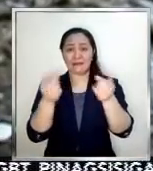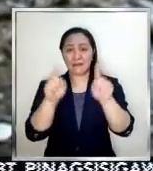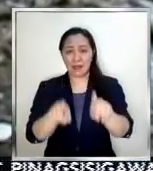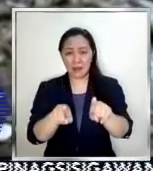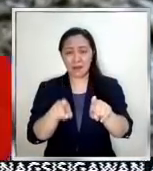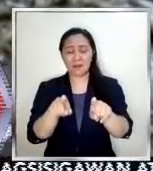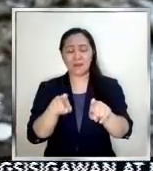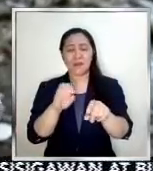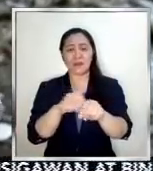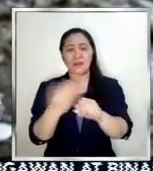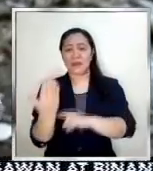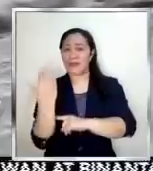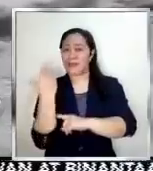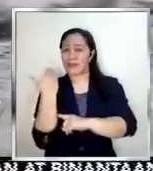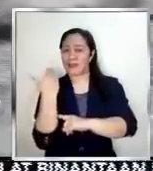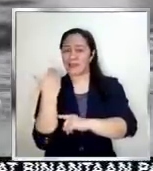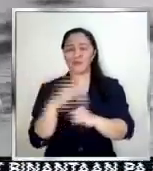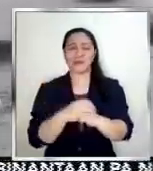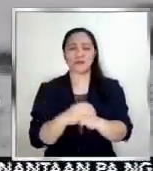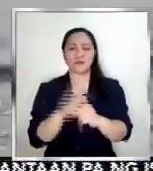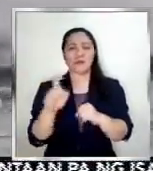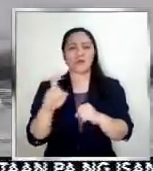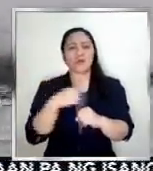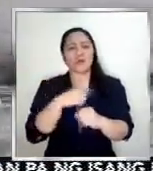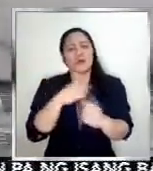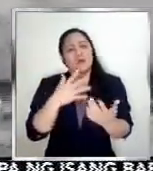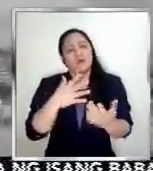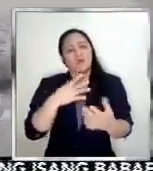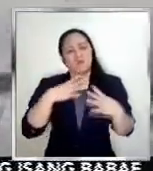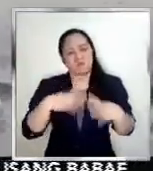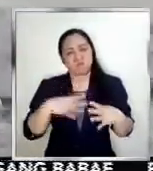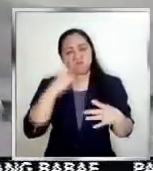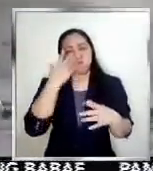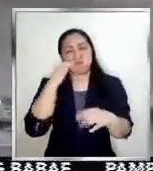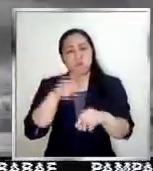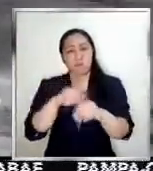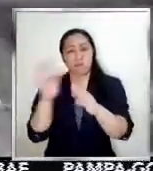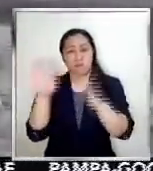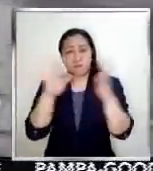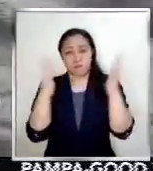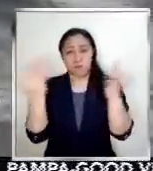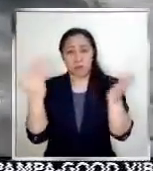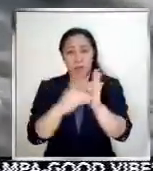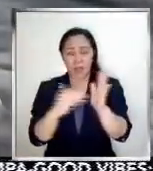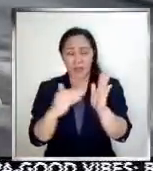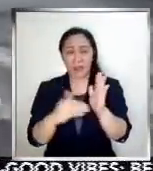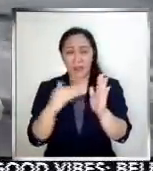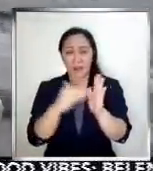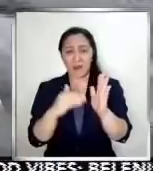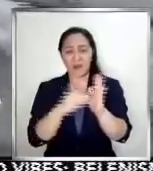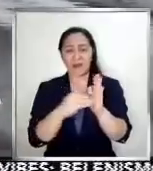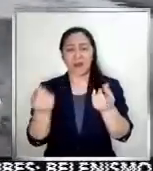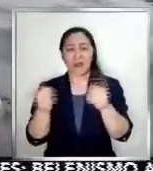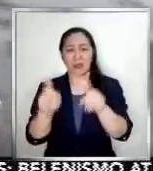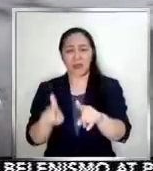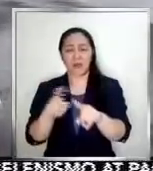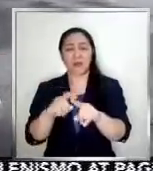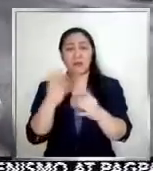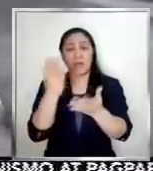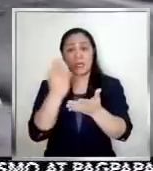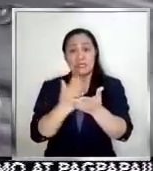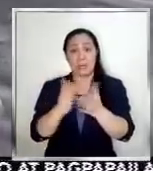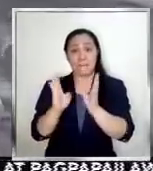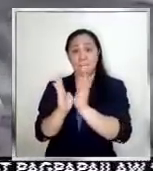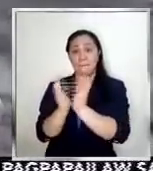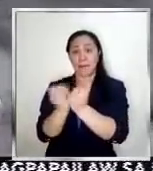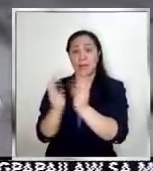Talagang hindi na kami titigilan. Pinalikas namang muli ang mga residenteng nananatili pa sa Barangay Travesia at San Francisco sa